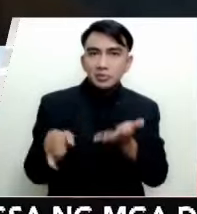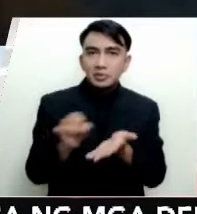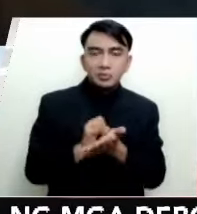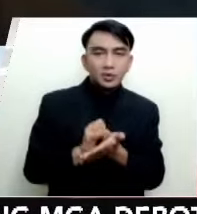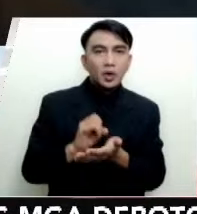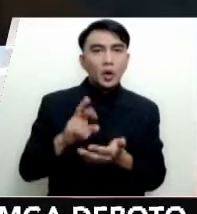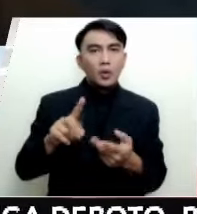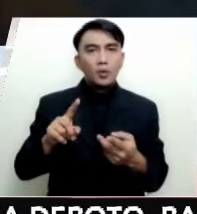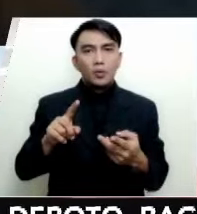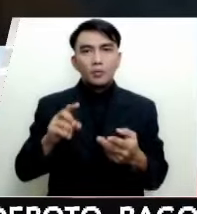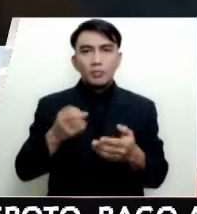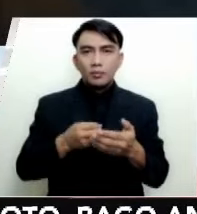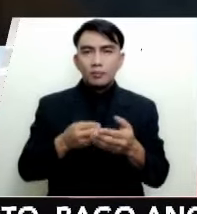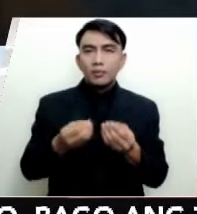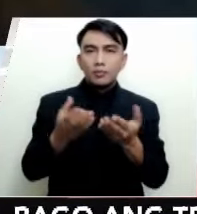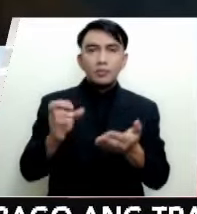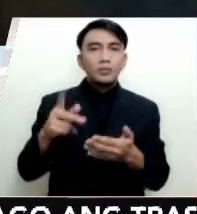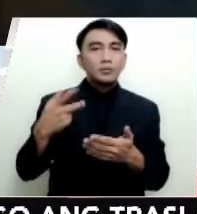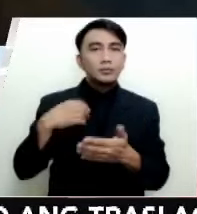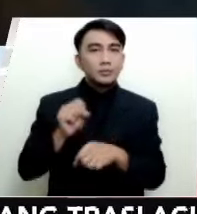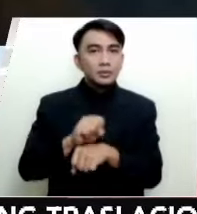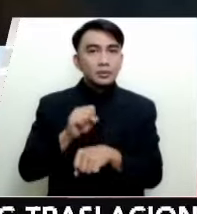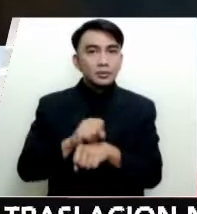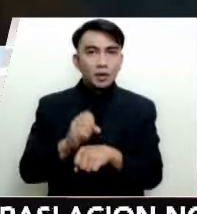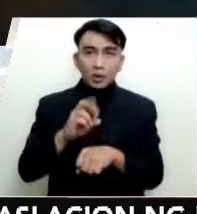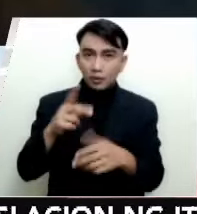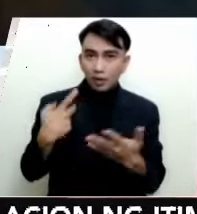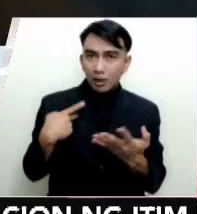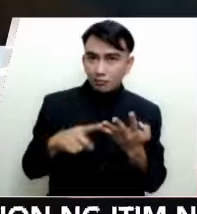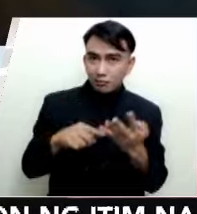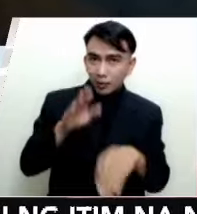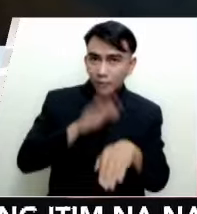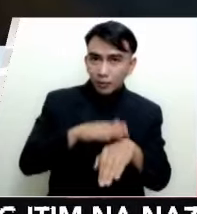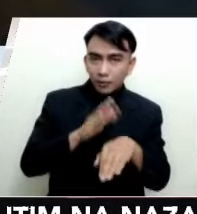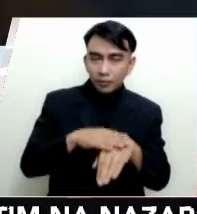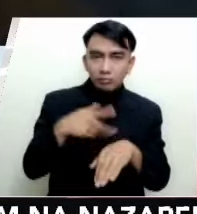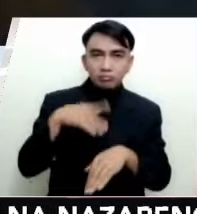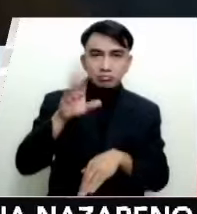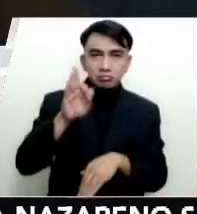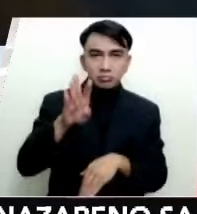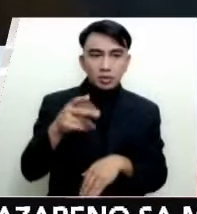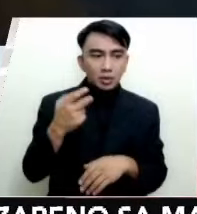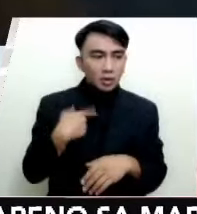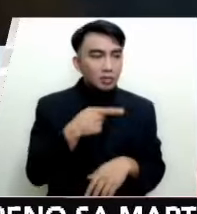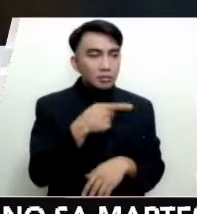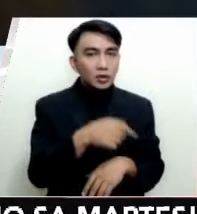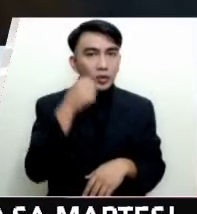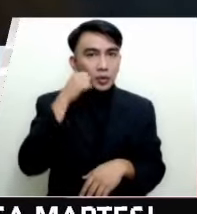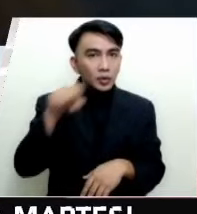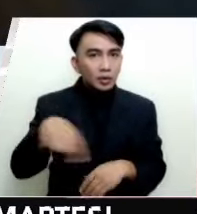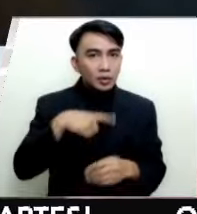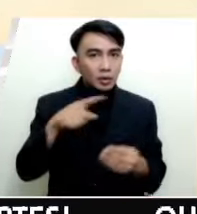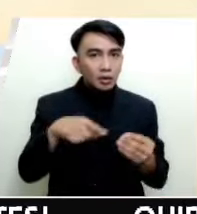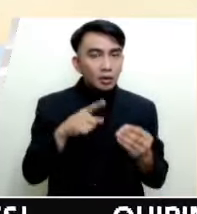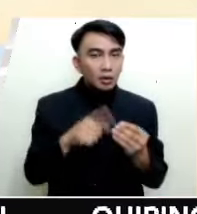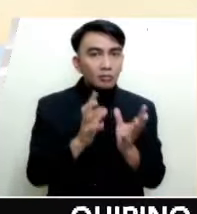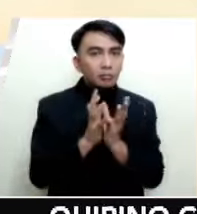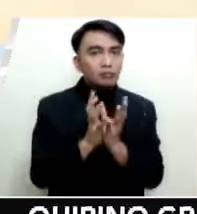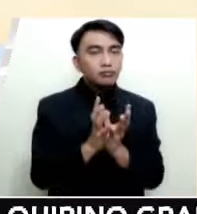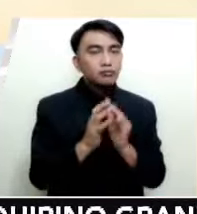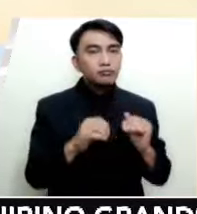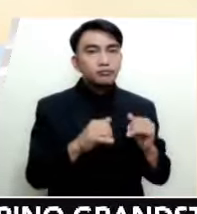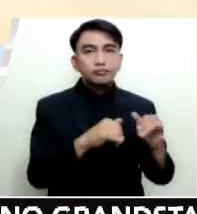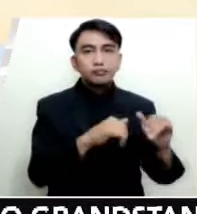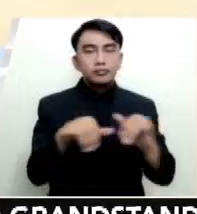at pati yung mga warning na kunyari galing sa Facebook na nag-violate ka ng community standards, magduda ka kagad. Maari